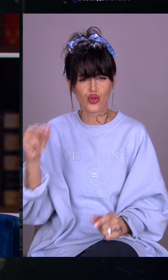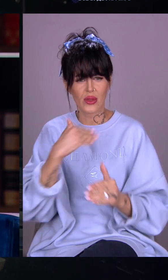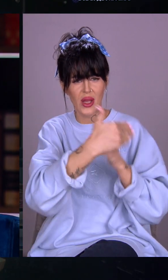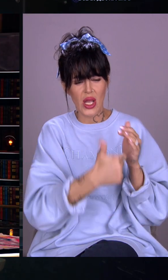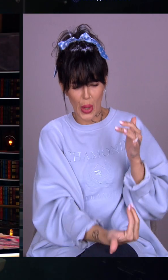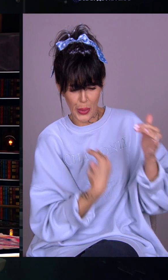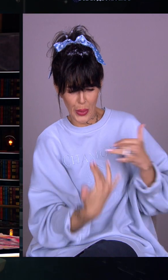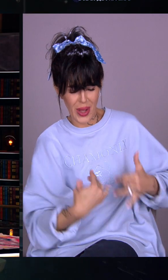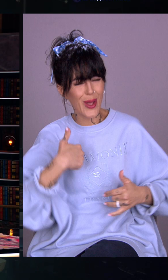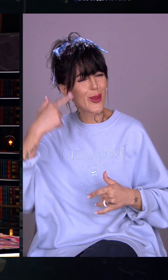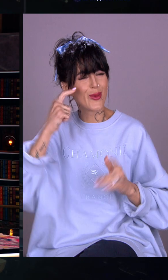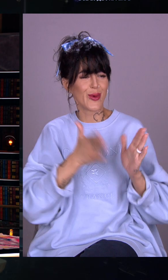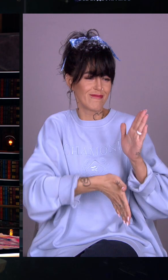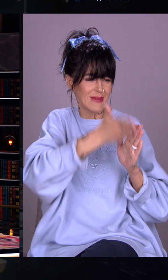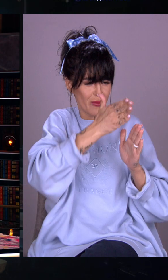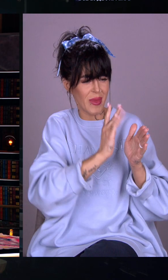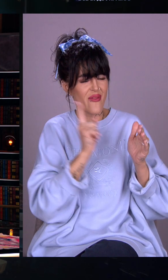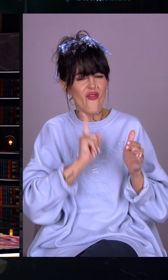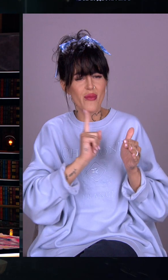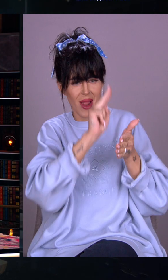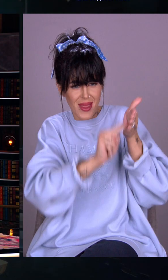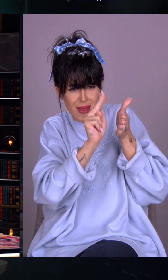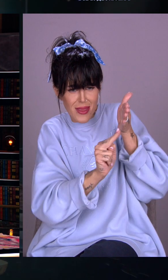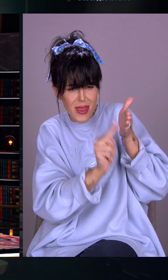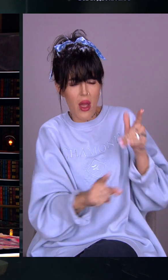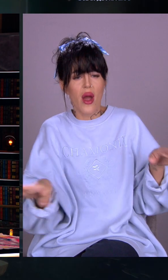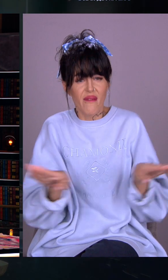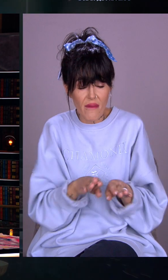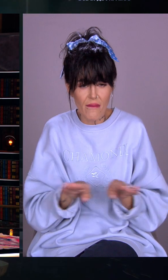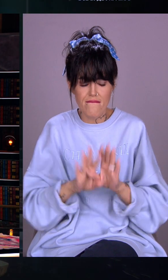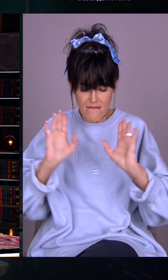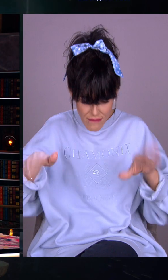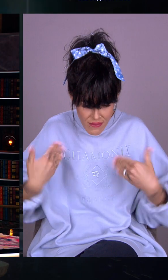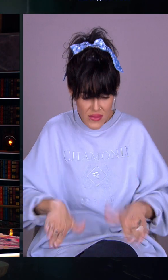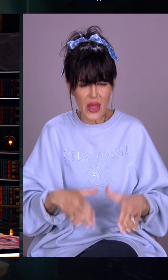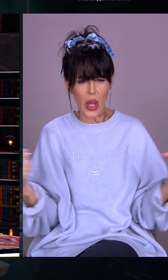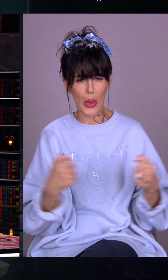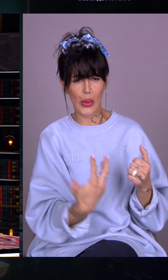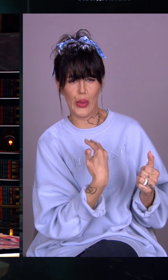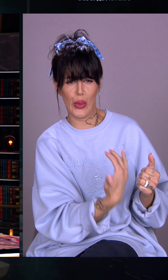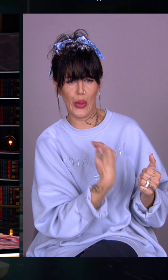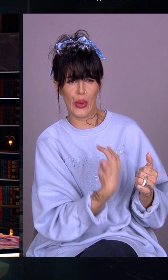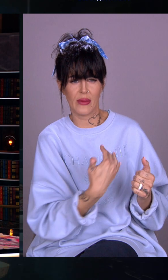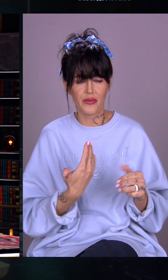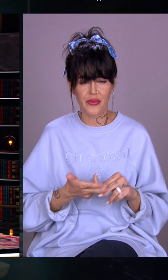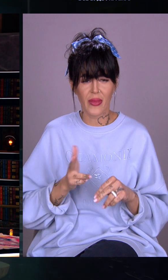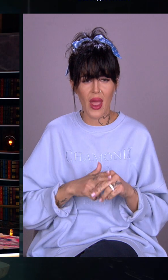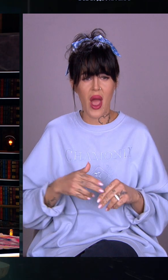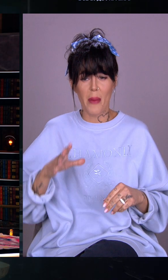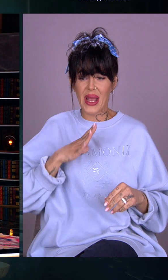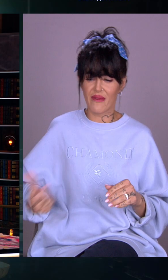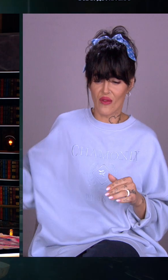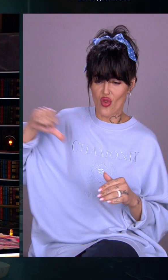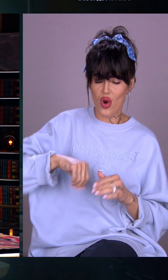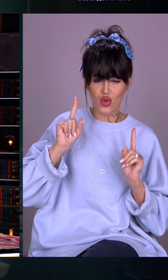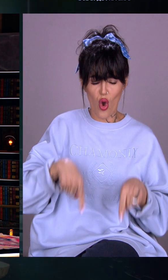дує отовсюду. Думаю, тут, коротше, за мною висів гобелен. Три богатиря, що ви думаєте? Класіка. Вони теж